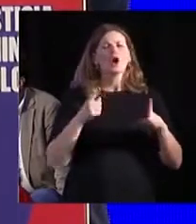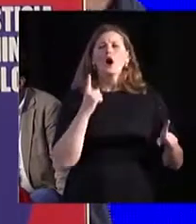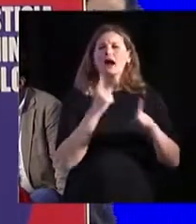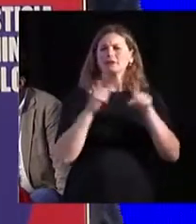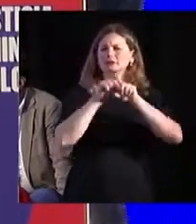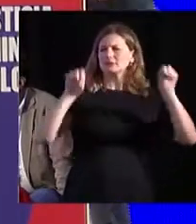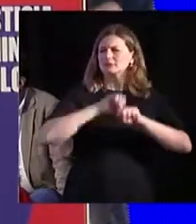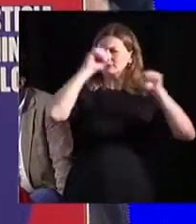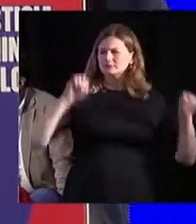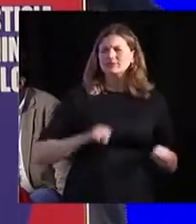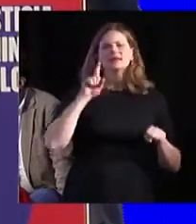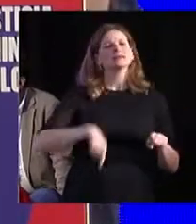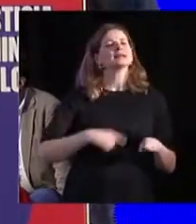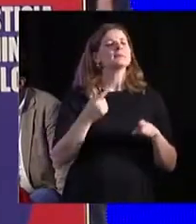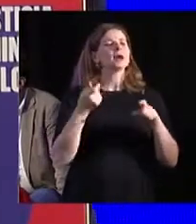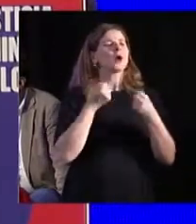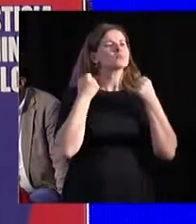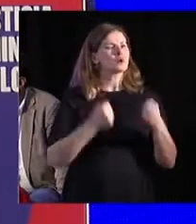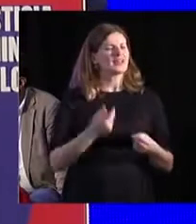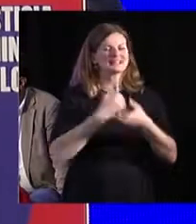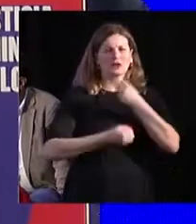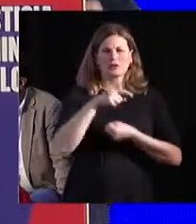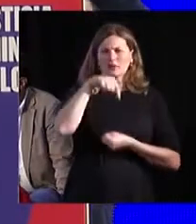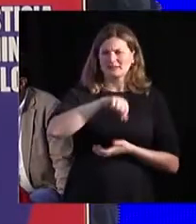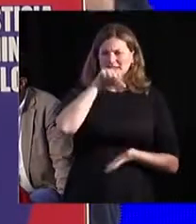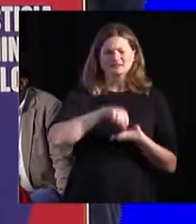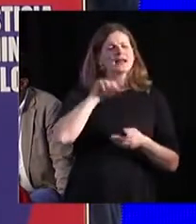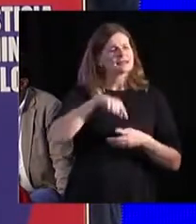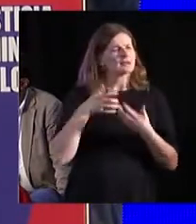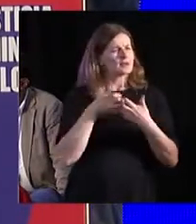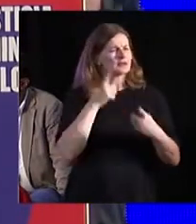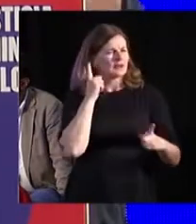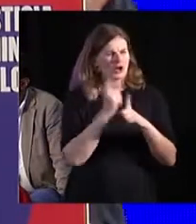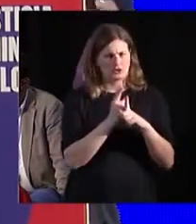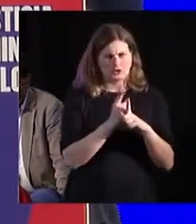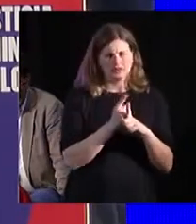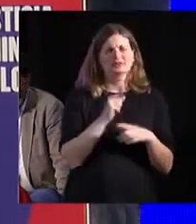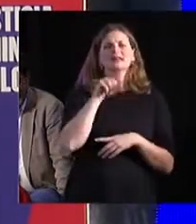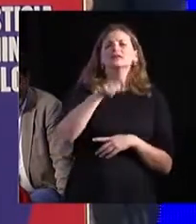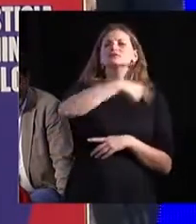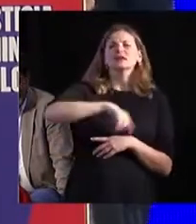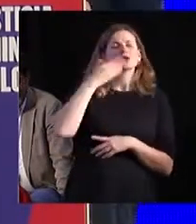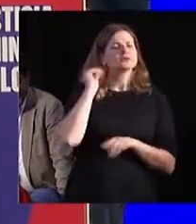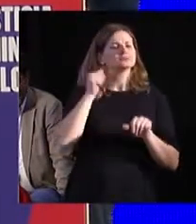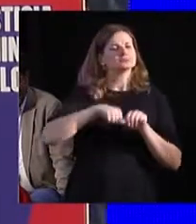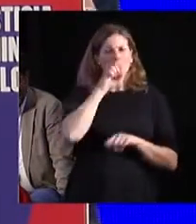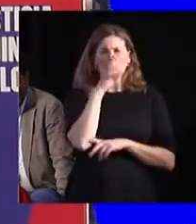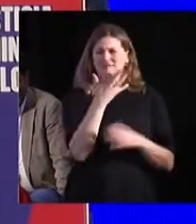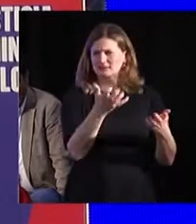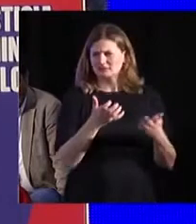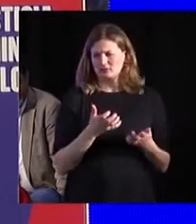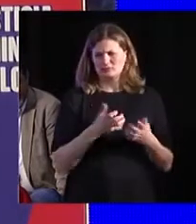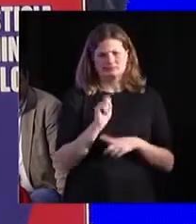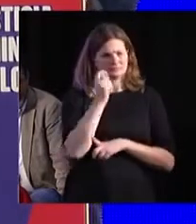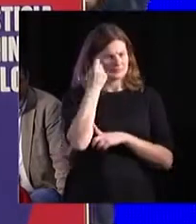també als grans poders econòmics d'aquesta ciutat. I estem orgullosos de tot el que hem aconseguit en aquests 4 anys, coses